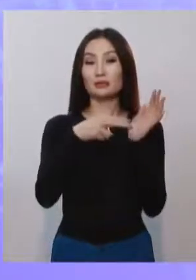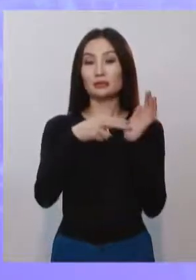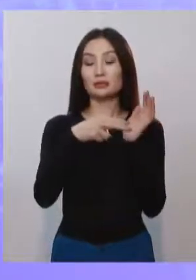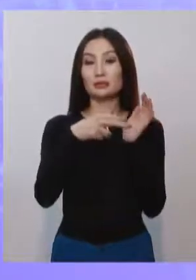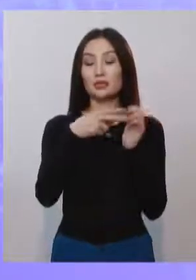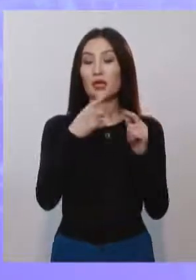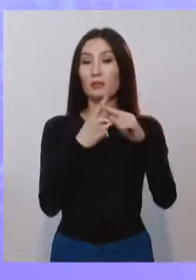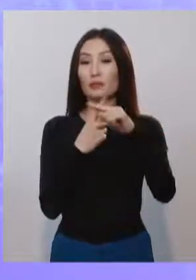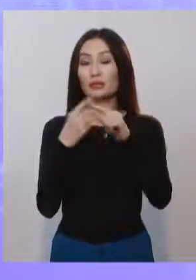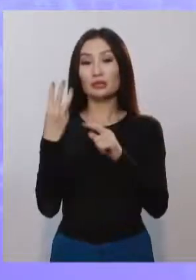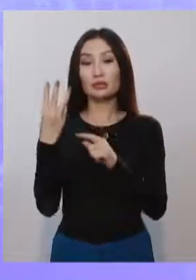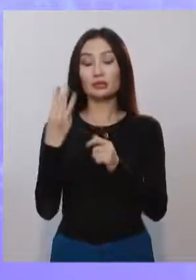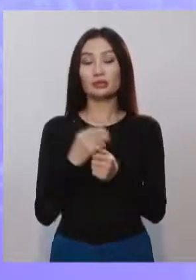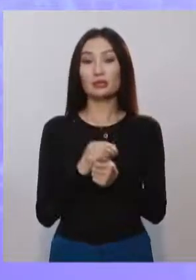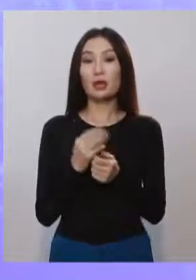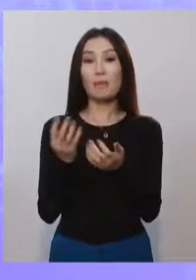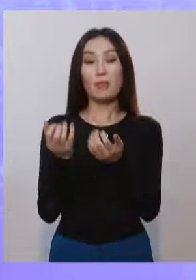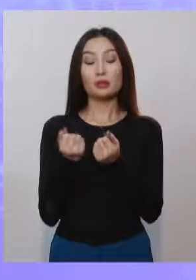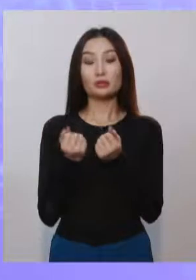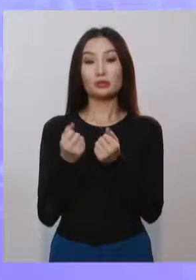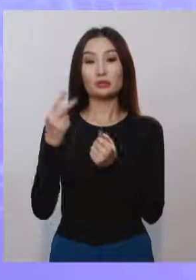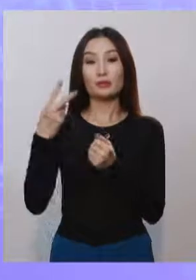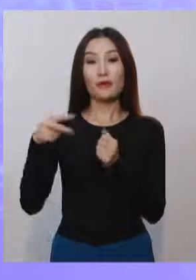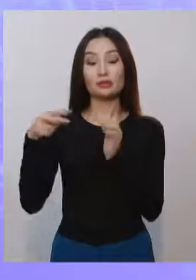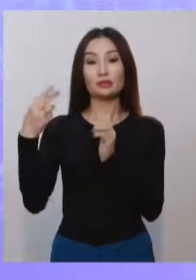прибавили 3 получилось